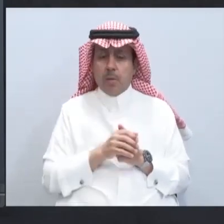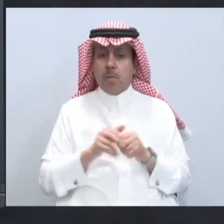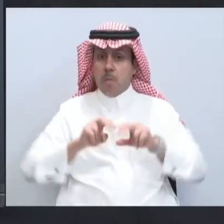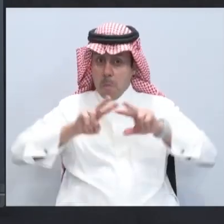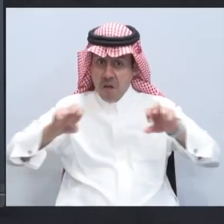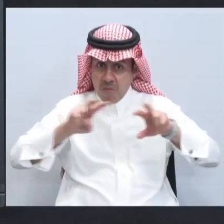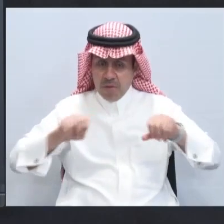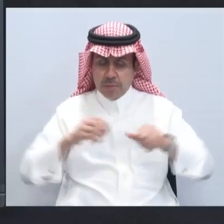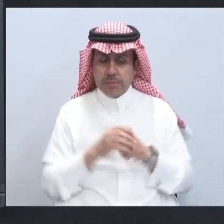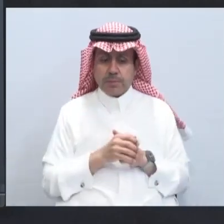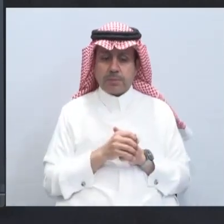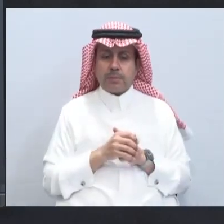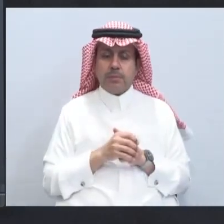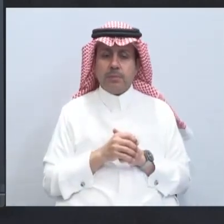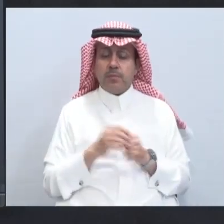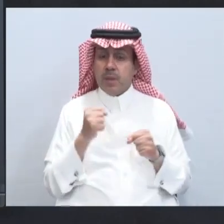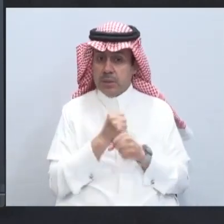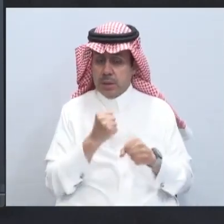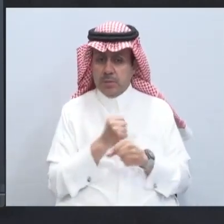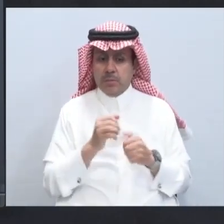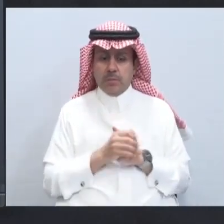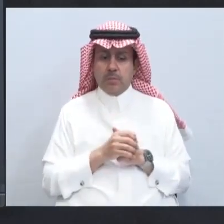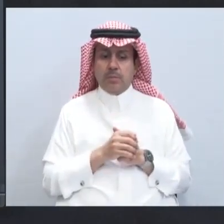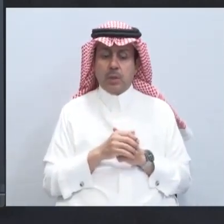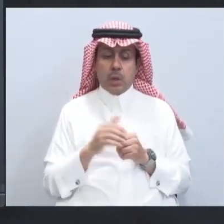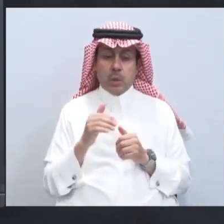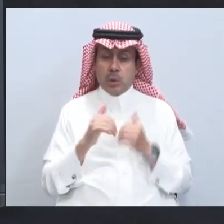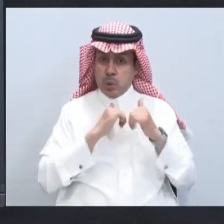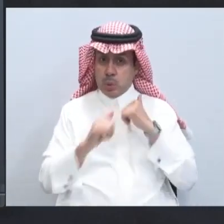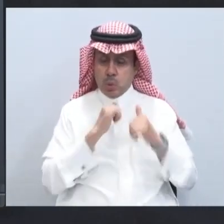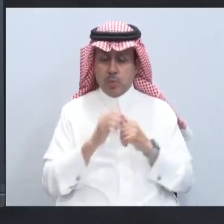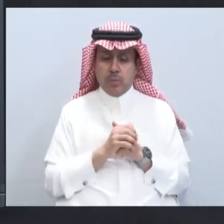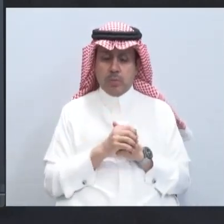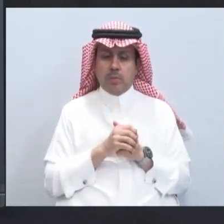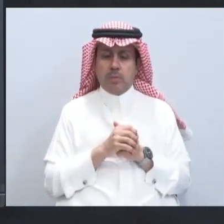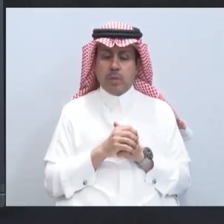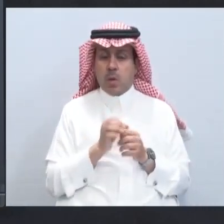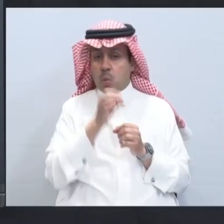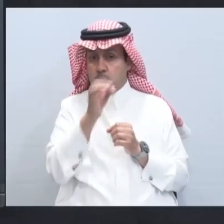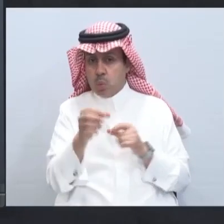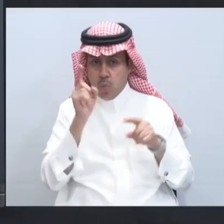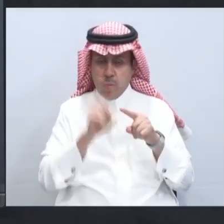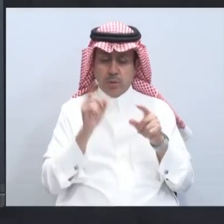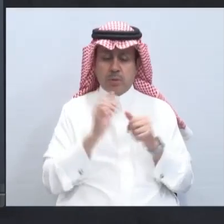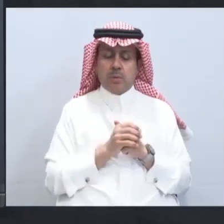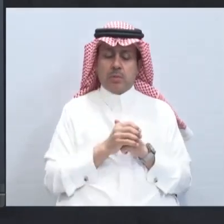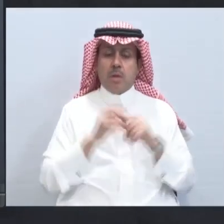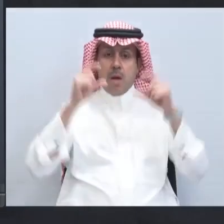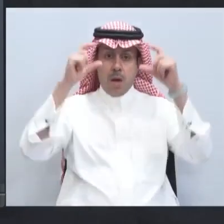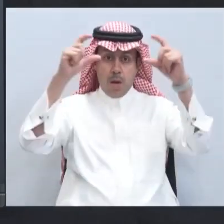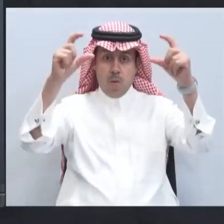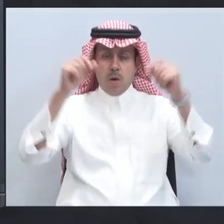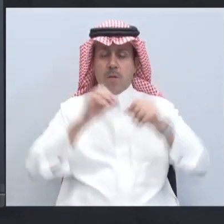البحث قد يستخدم هذا الاسلوب الذي هو الوصول المباشر من خلال ايضا عناوين